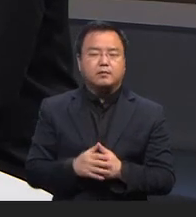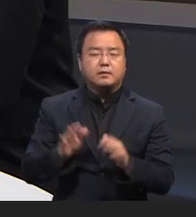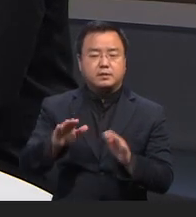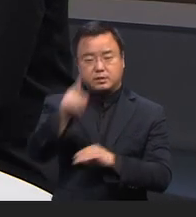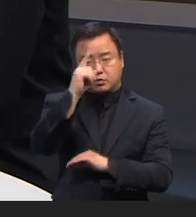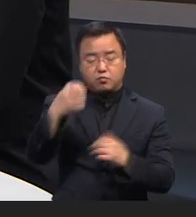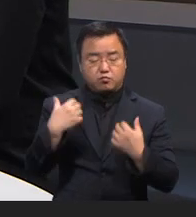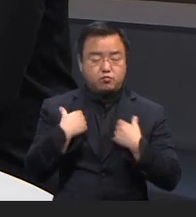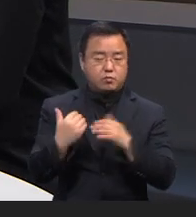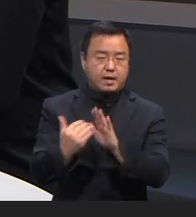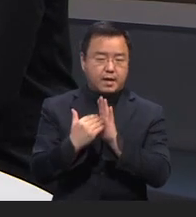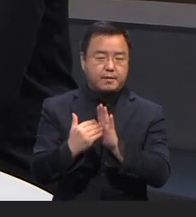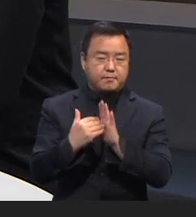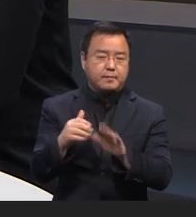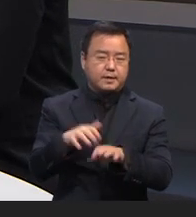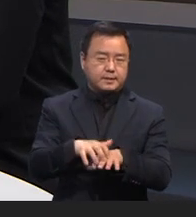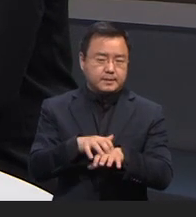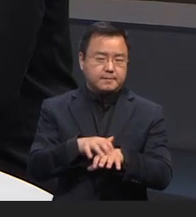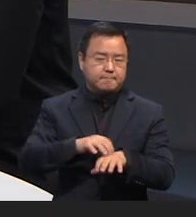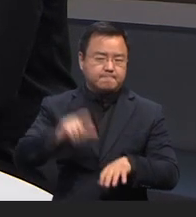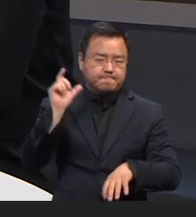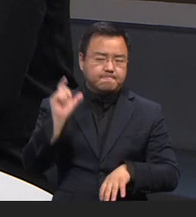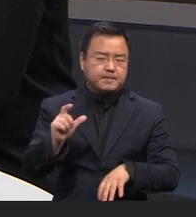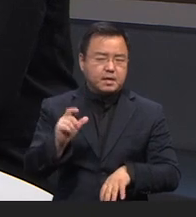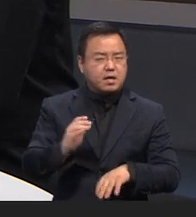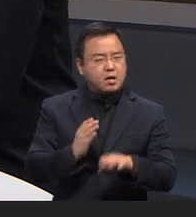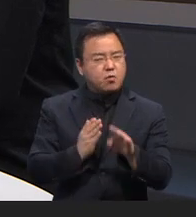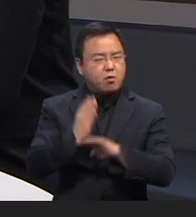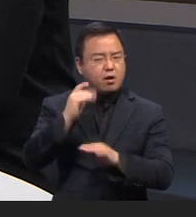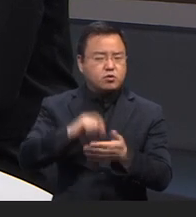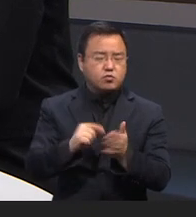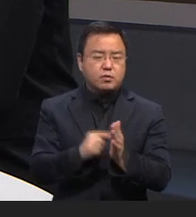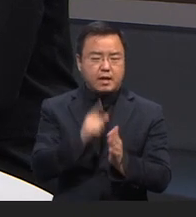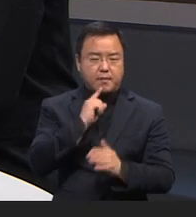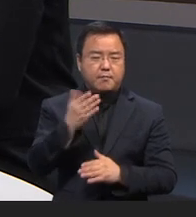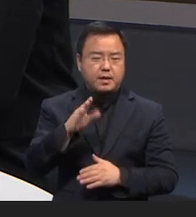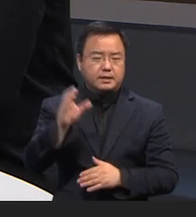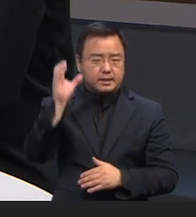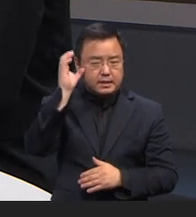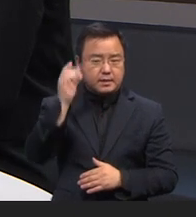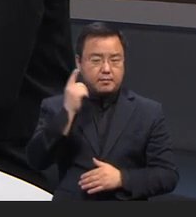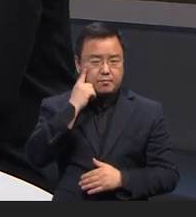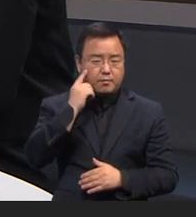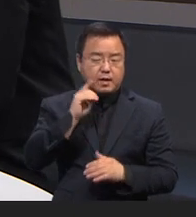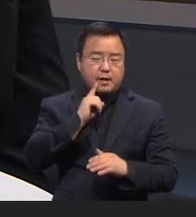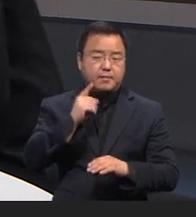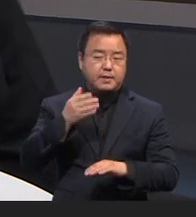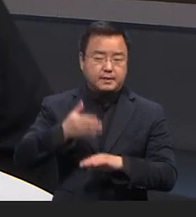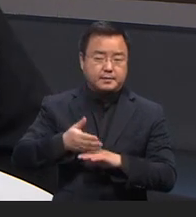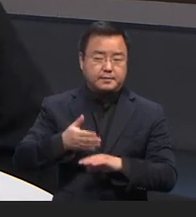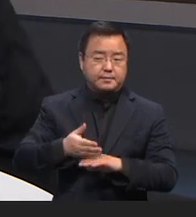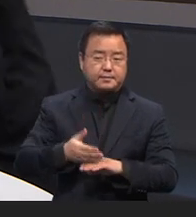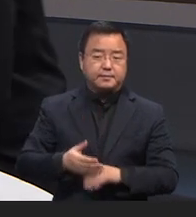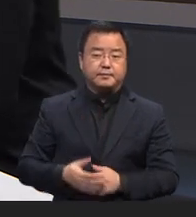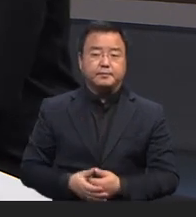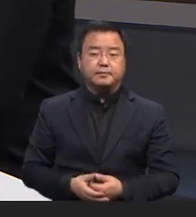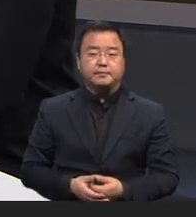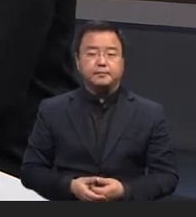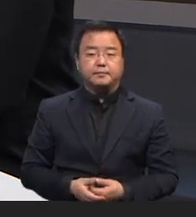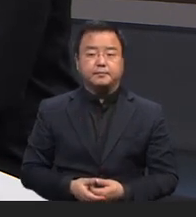방역 대응체계를 좀 과할 정도로 감격해 겟다 이런 말을 했는데 한번 기대해 보죠 예 오늘 말씀 잘 들었습니다 건선 더